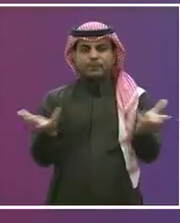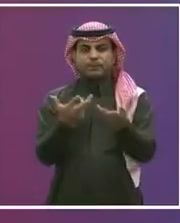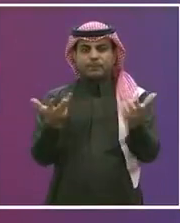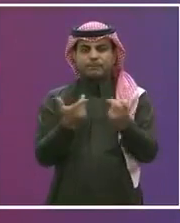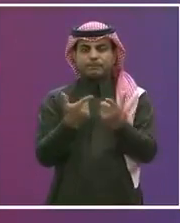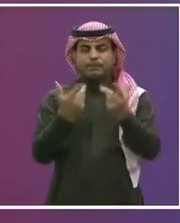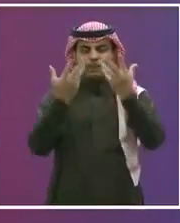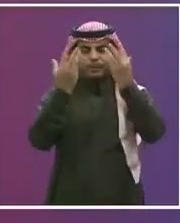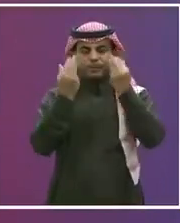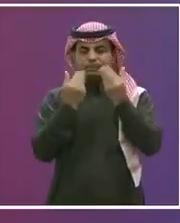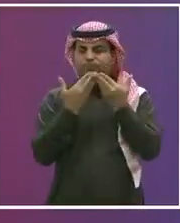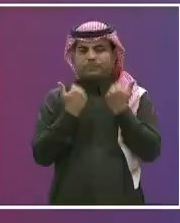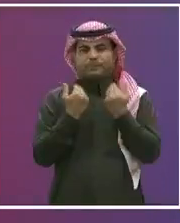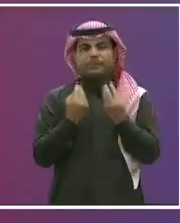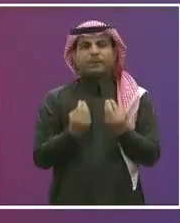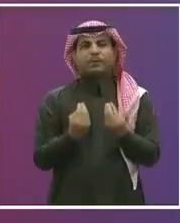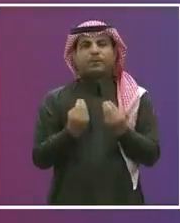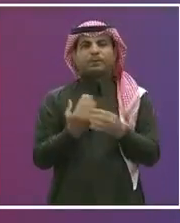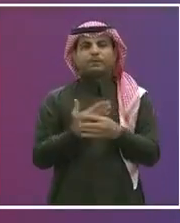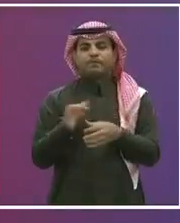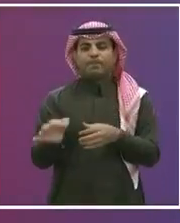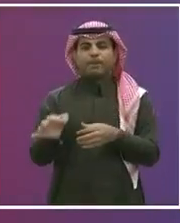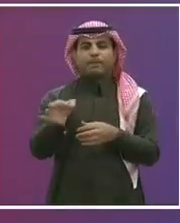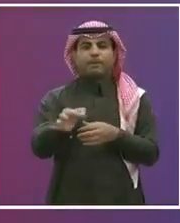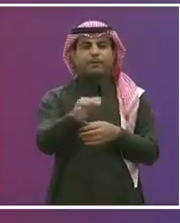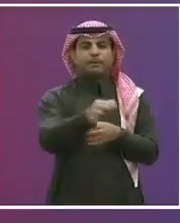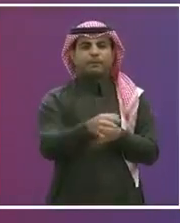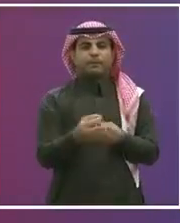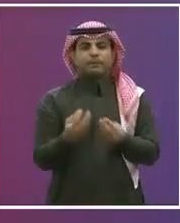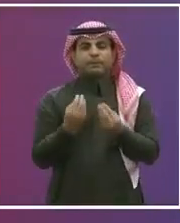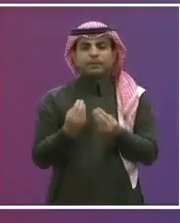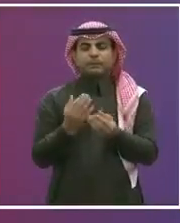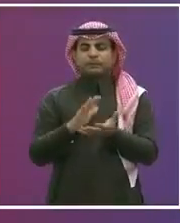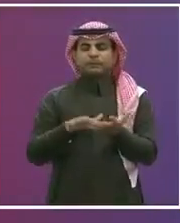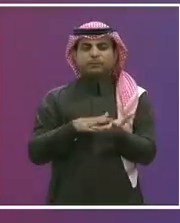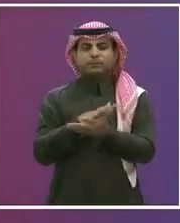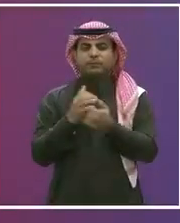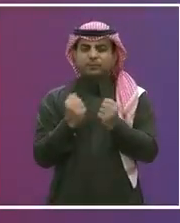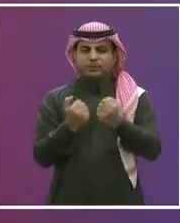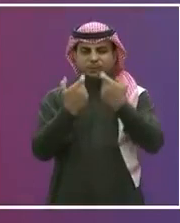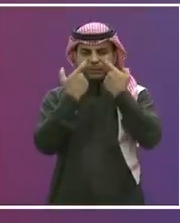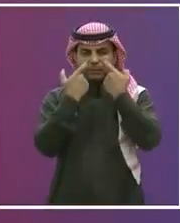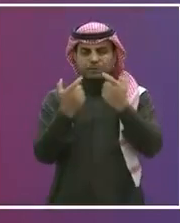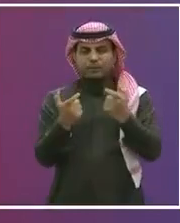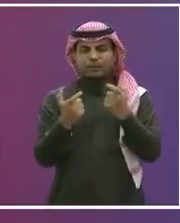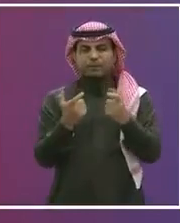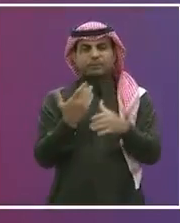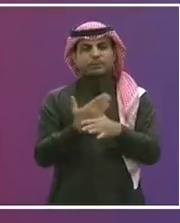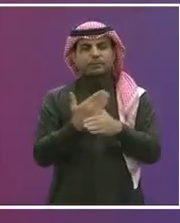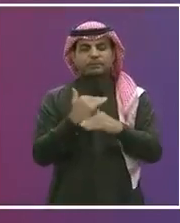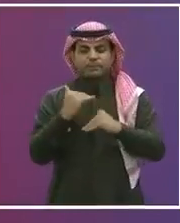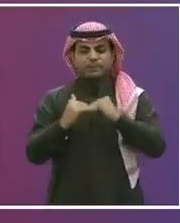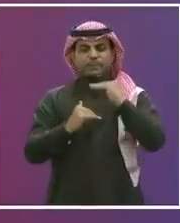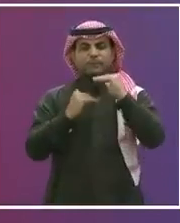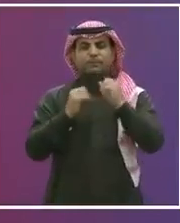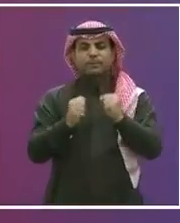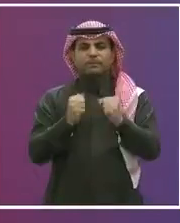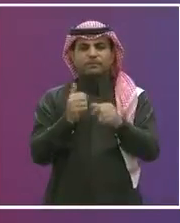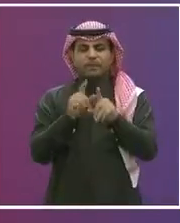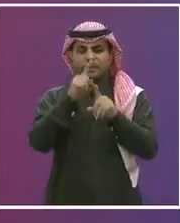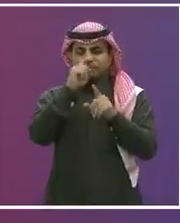مرحله اطمئنان تام وبعض المواقع لا تزال مواقع مقلقه والحذر فيها على اعلى مستوياته والمتابعه لها